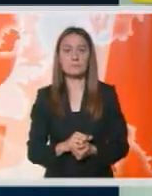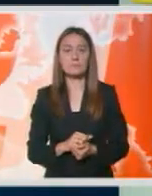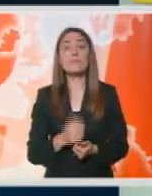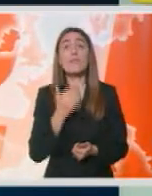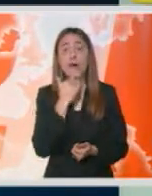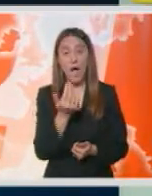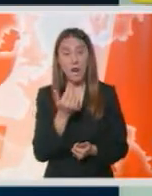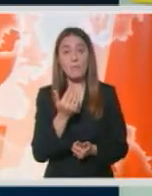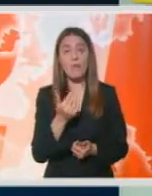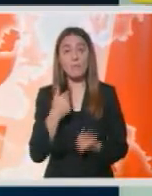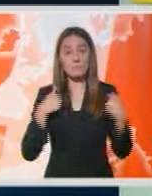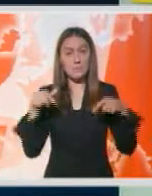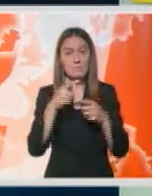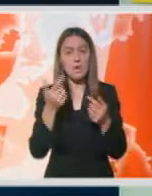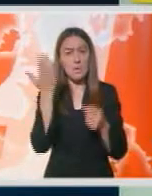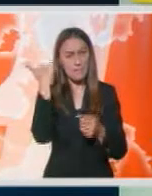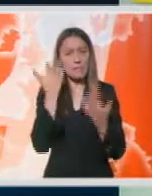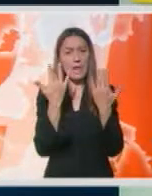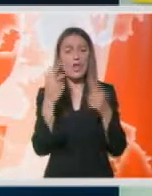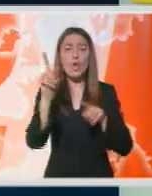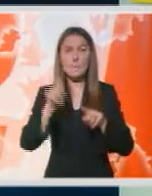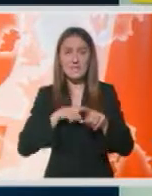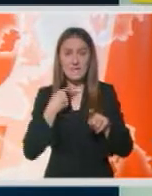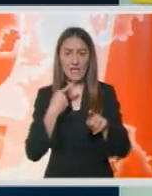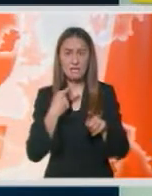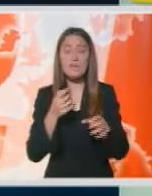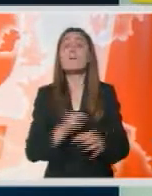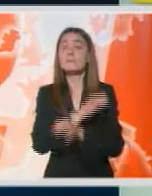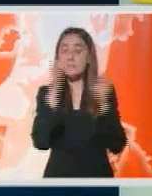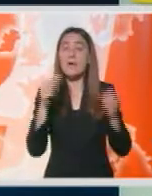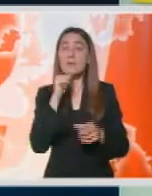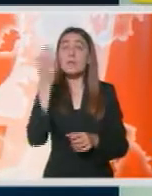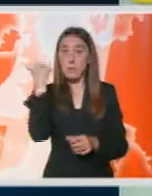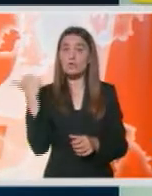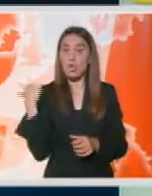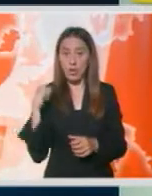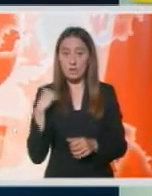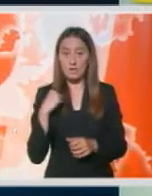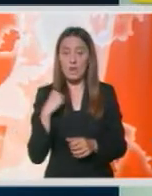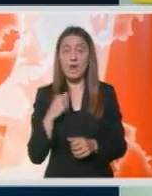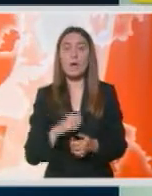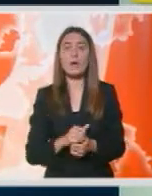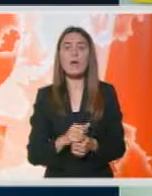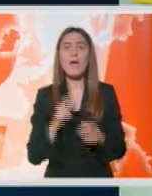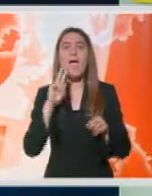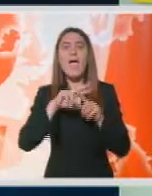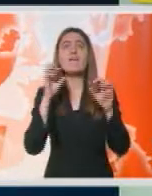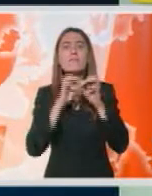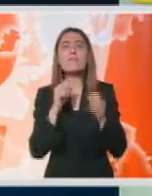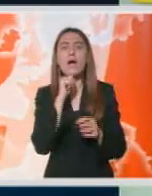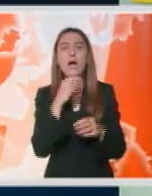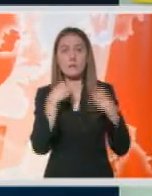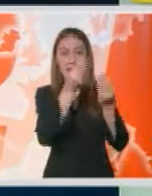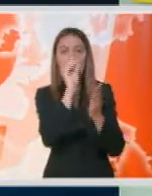Ali mi smo pre nekoliko meseci, a zvanično i prošle godine, čak FBI-u dali